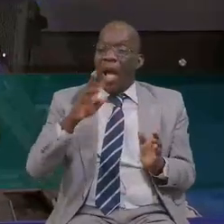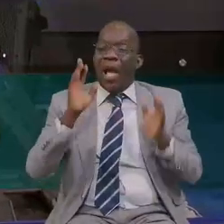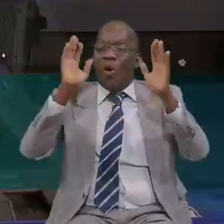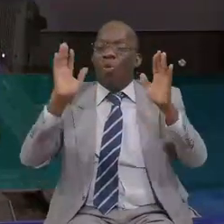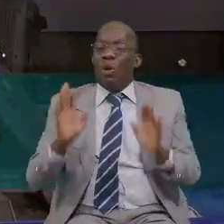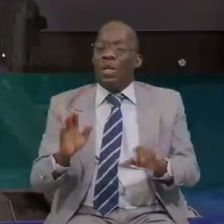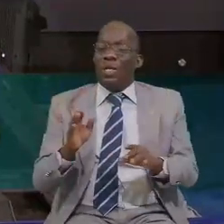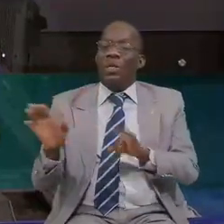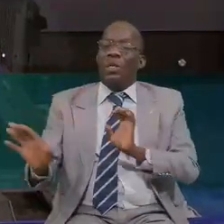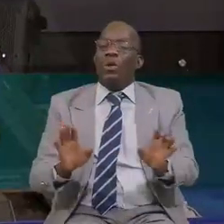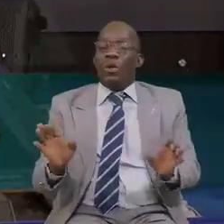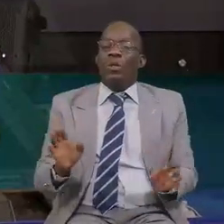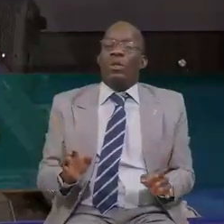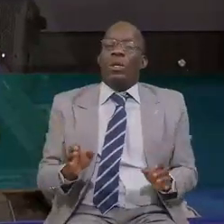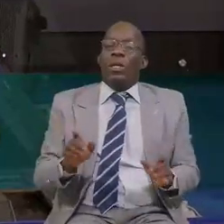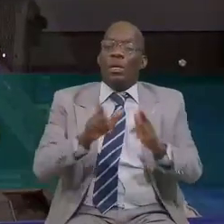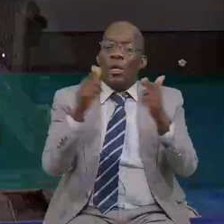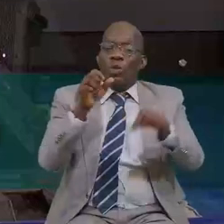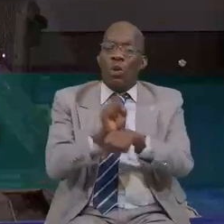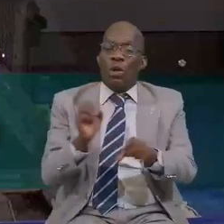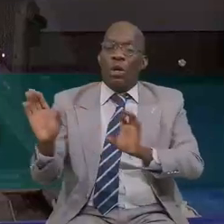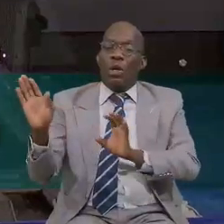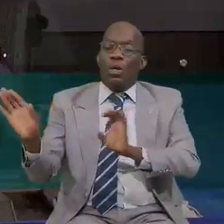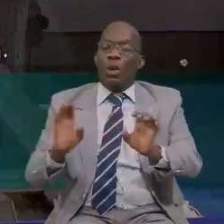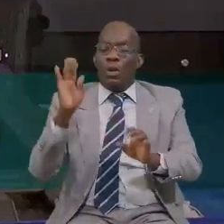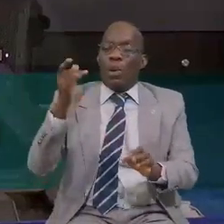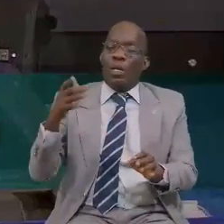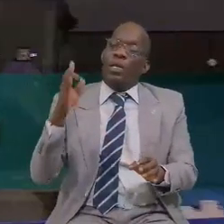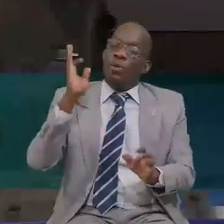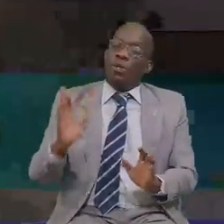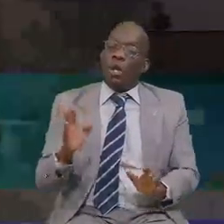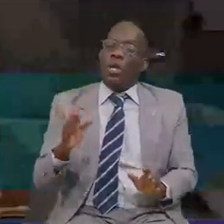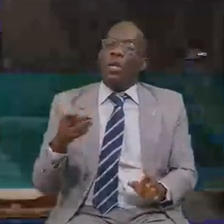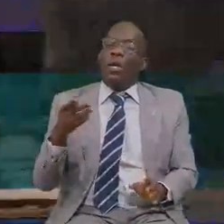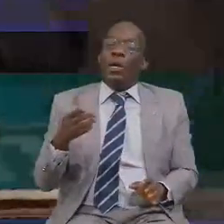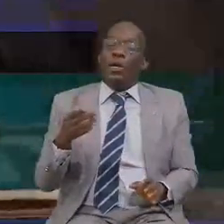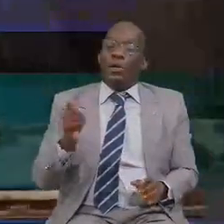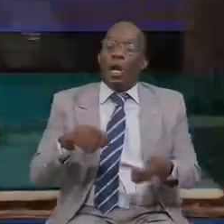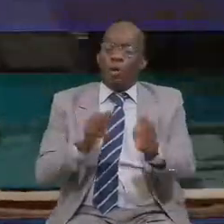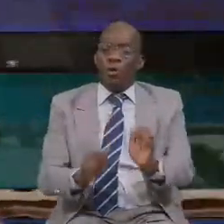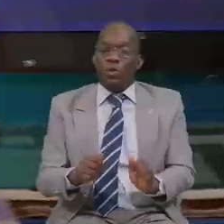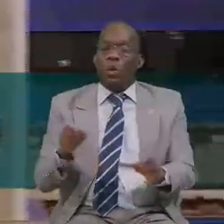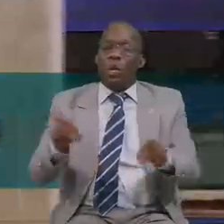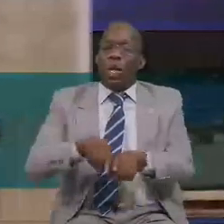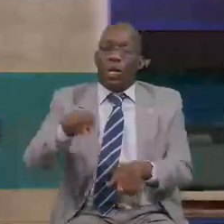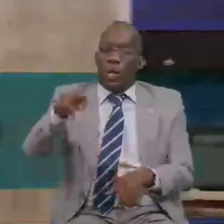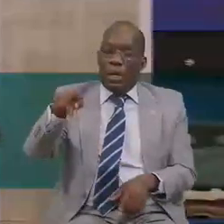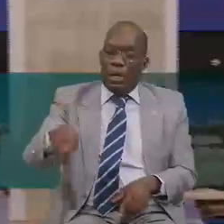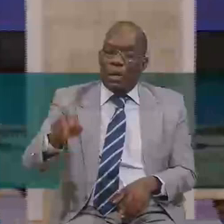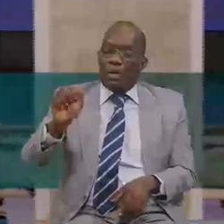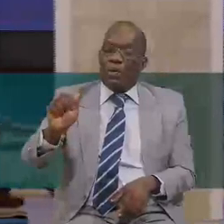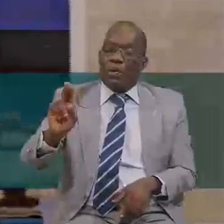accomplis par les prophètes, les prédicateurs qui nous avaient dévancés, comme Paul, Pierre,